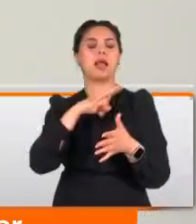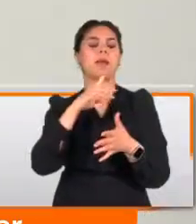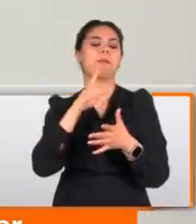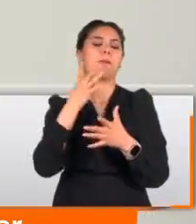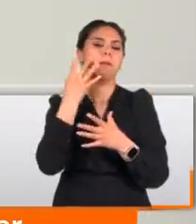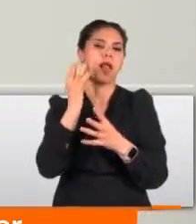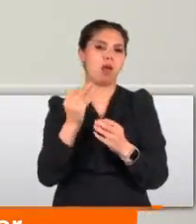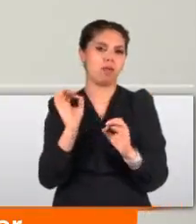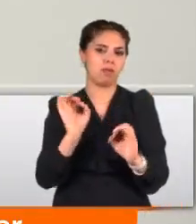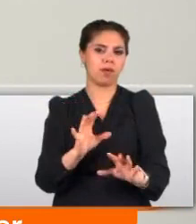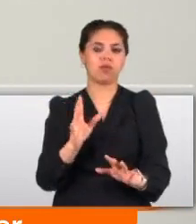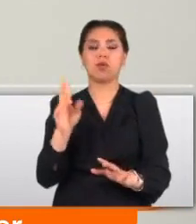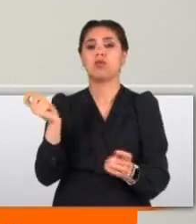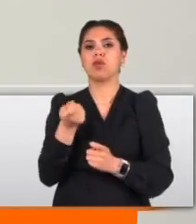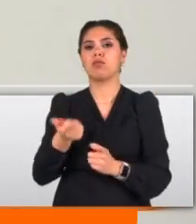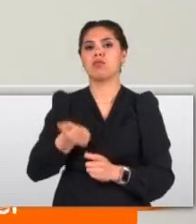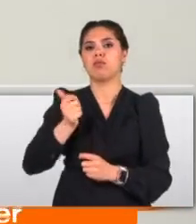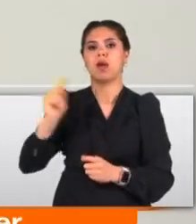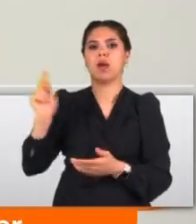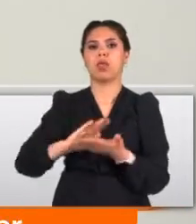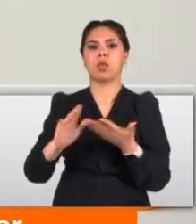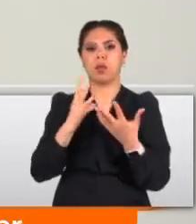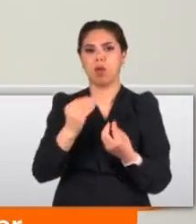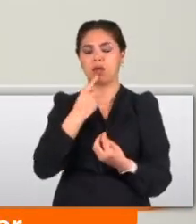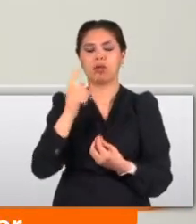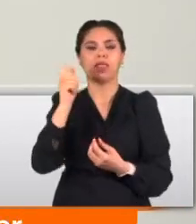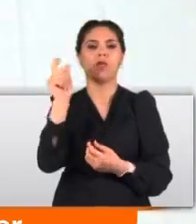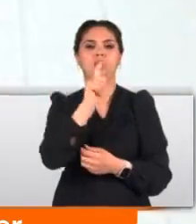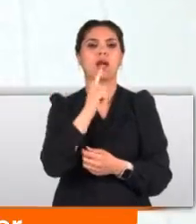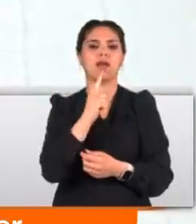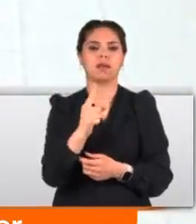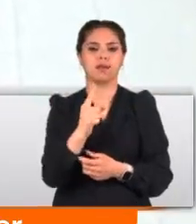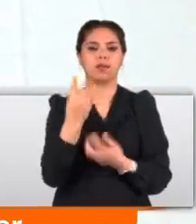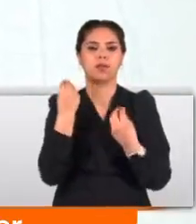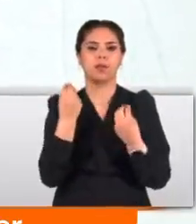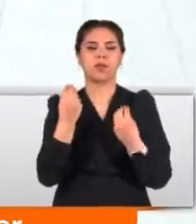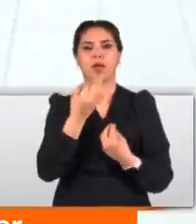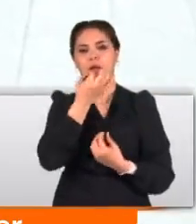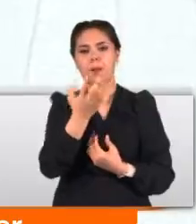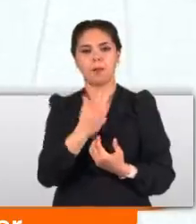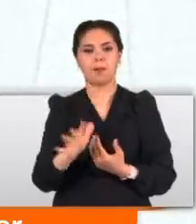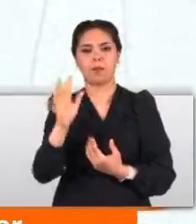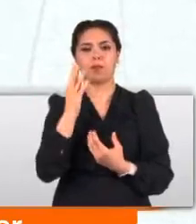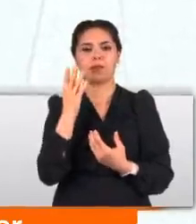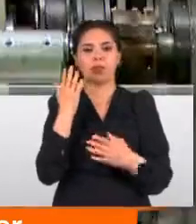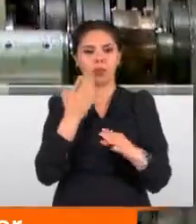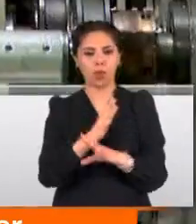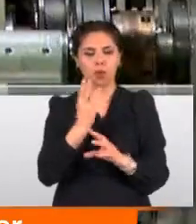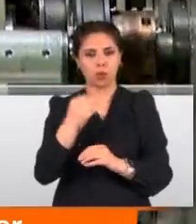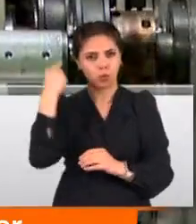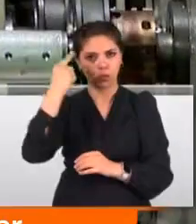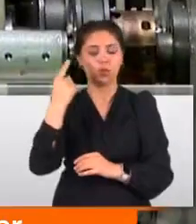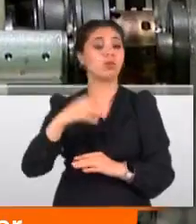Vedat Bilgin düzenleme yapılacağının sinyalini verdi, Temmuz'u işaret etti. Çok güzel bir haber, çok yerinde buluyorum.